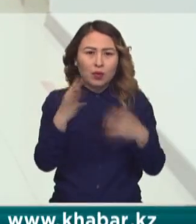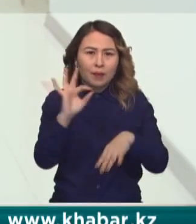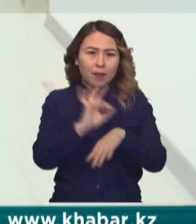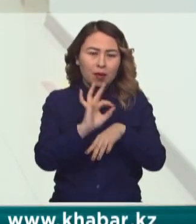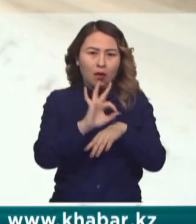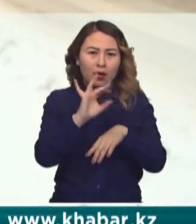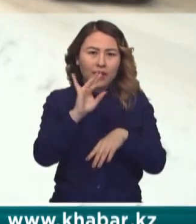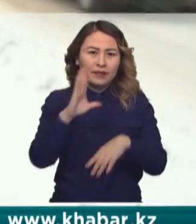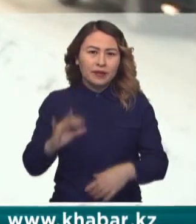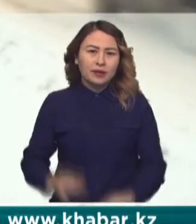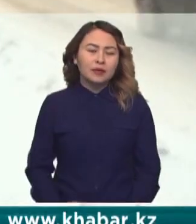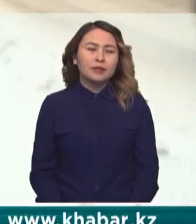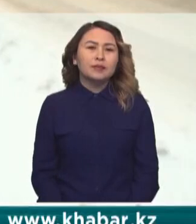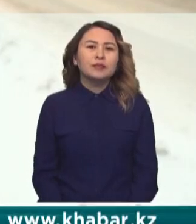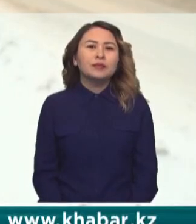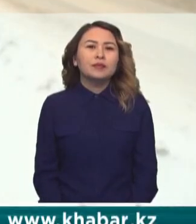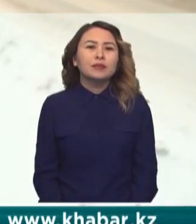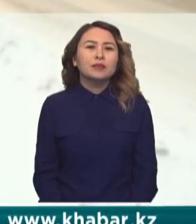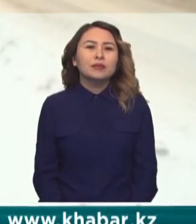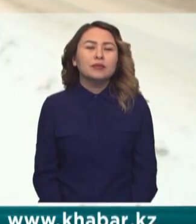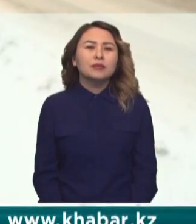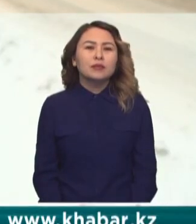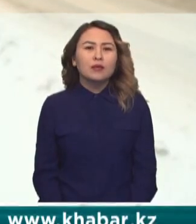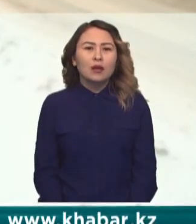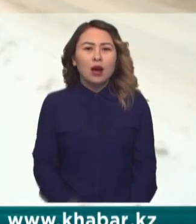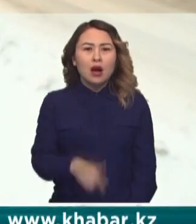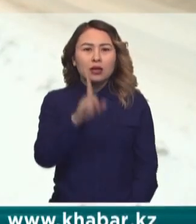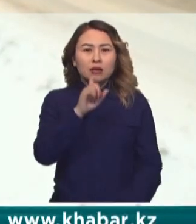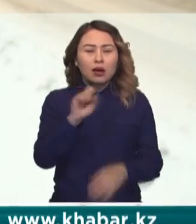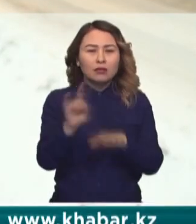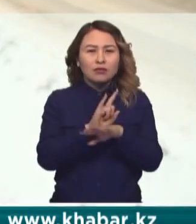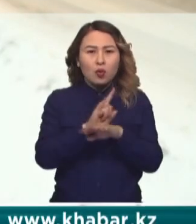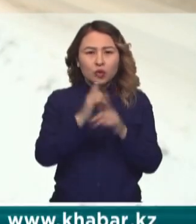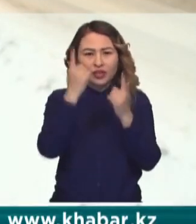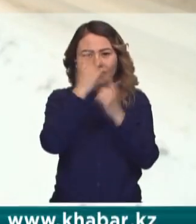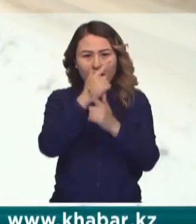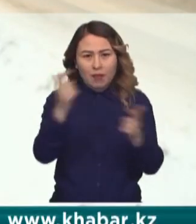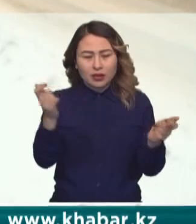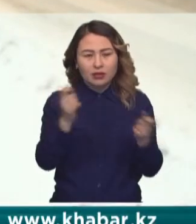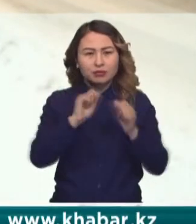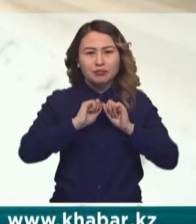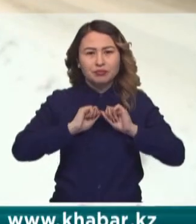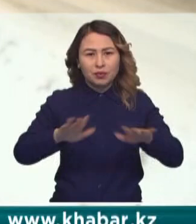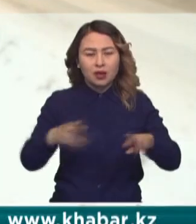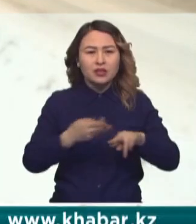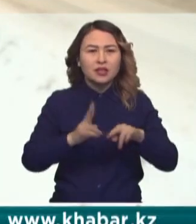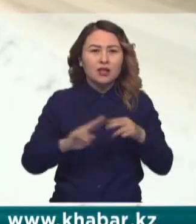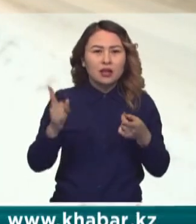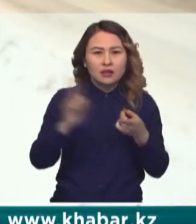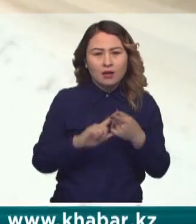алған маусымы ғой. Жалған ақпаратты таратқан үшін Қазақстан Республикасының қылмыстық